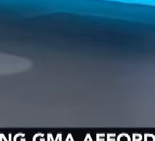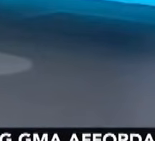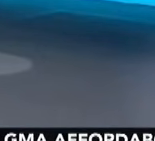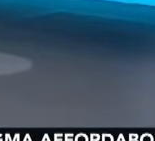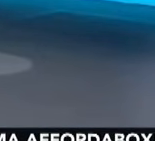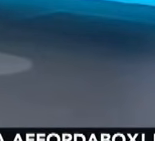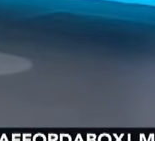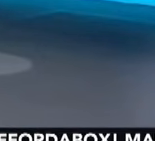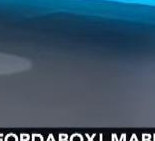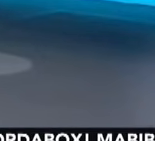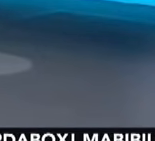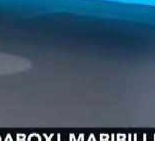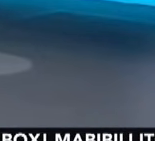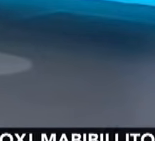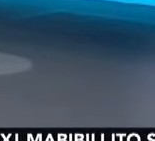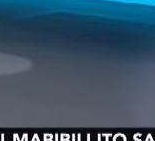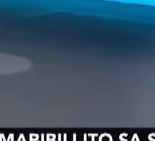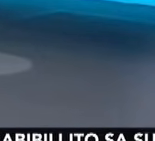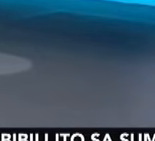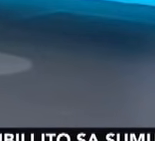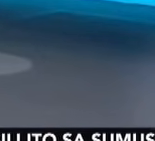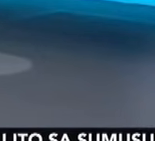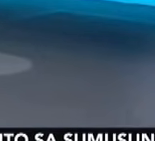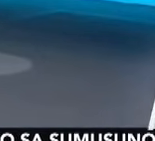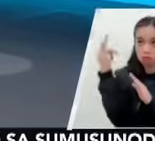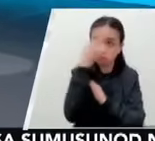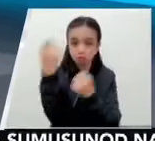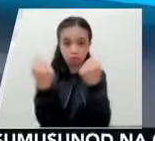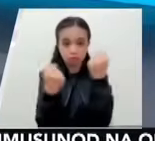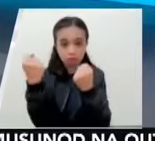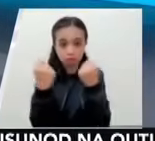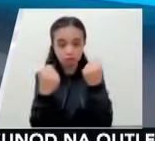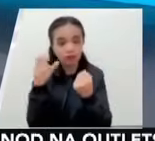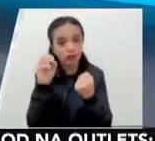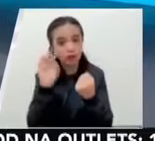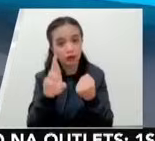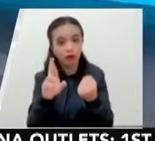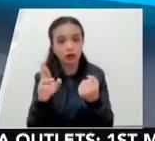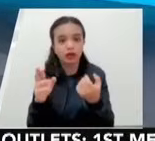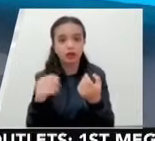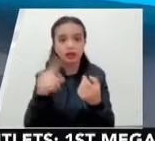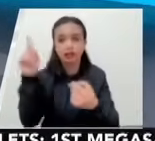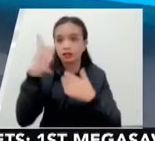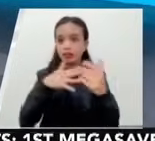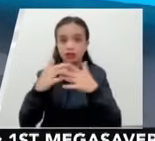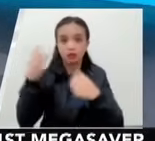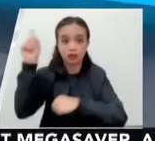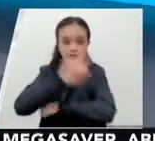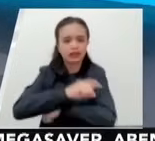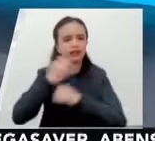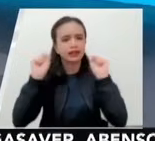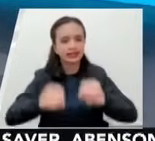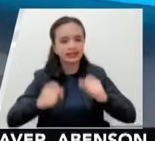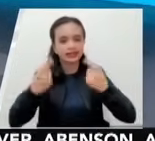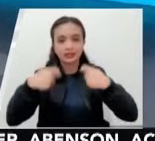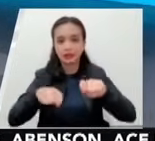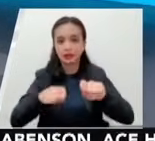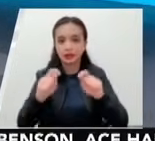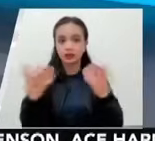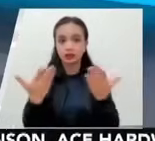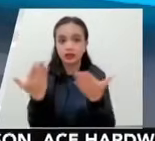Kapuso, pangarap mo ba maging piloto o masubukang magpalipad kahit sa isang araw lang? Pwede na po yan masubukan sa kabubukas lang